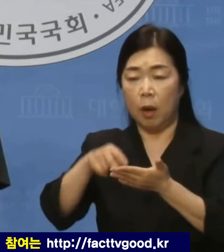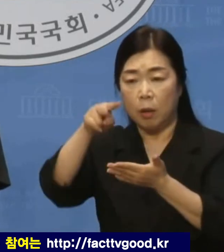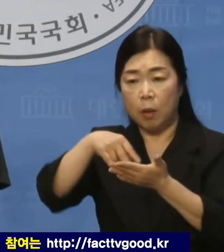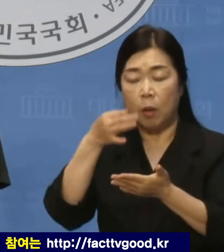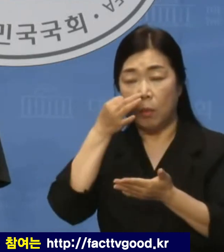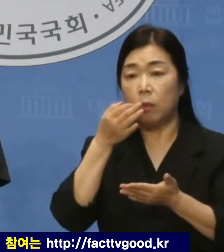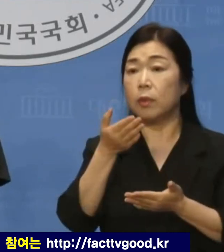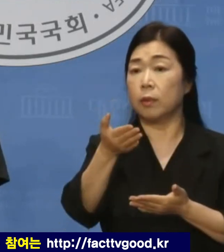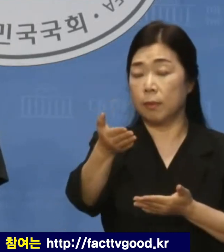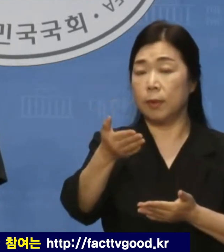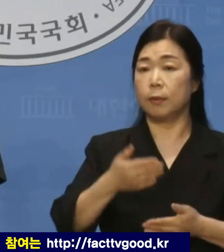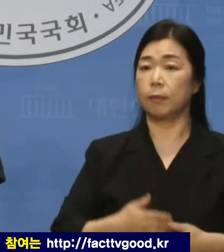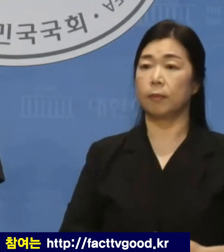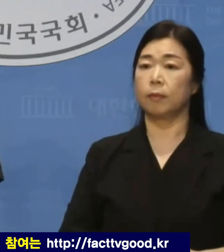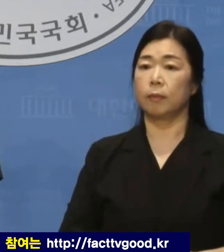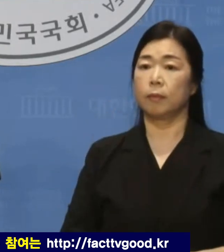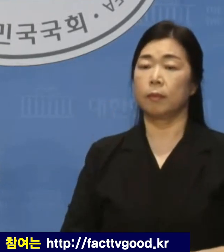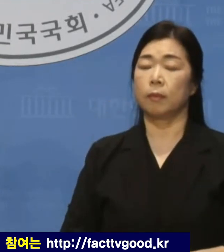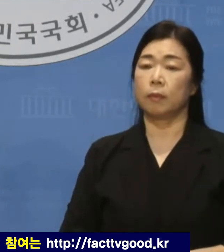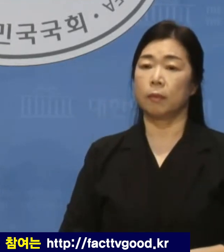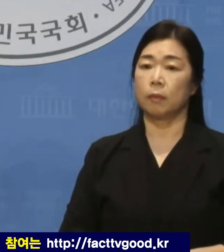것으로 기자회견을 가름하겠습니다.